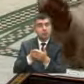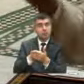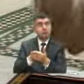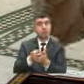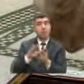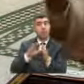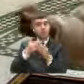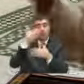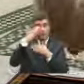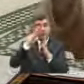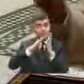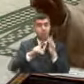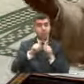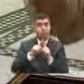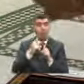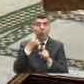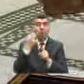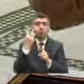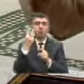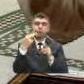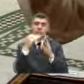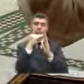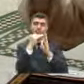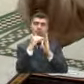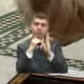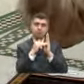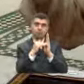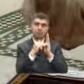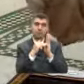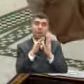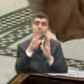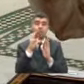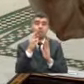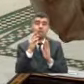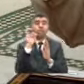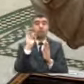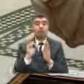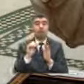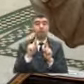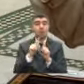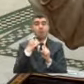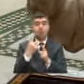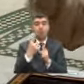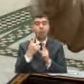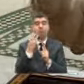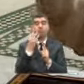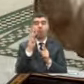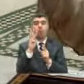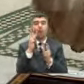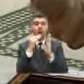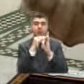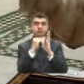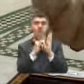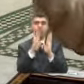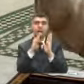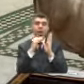لا تؤدي إلا الشطر الاجتماعي الأول والثاني، يلا 25%، معنى راه هذا واحد الإنجاز كبير بالنسبة للمغرب، زعما راه